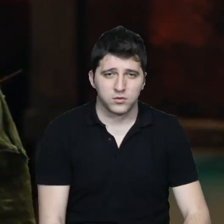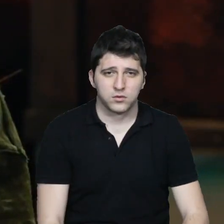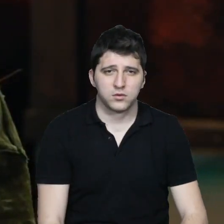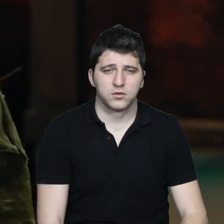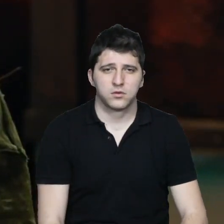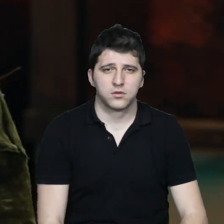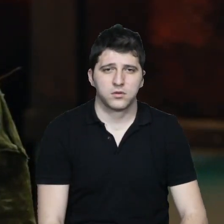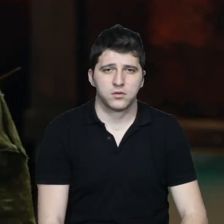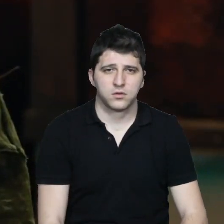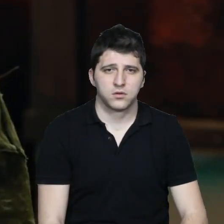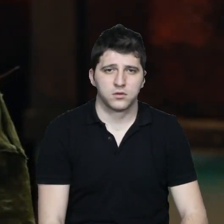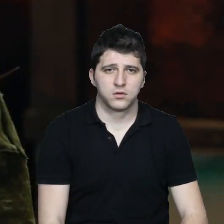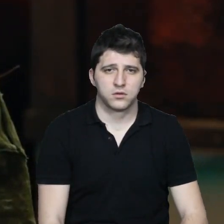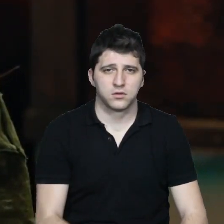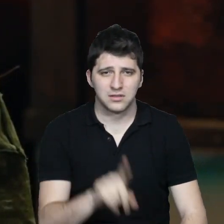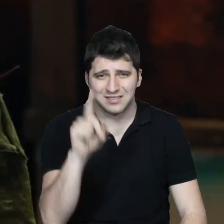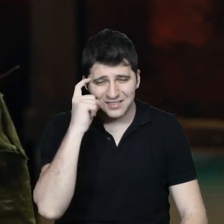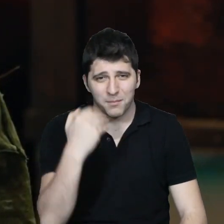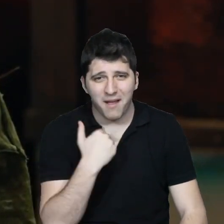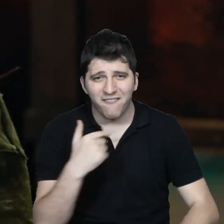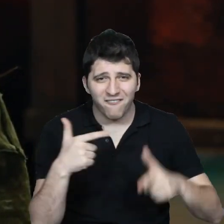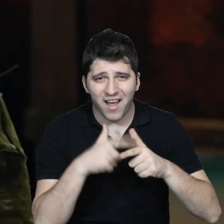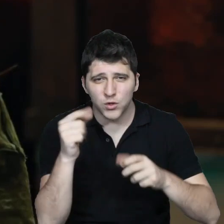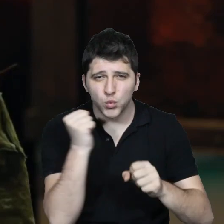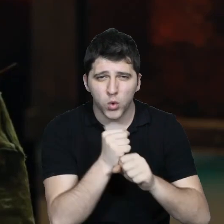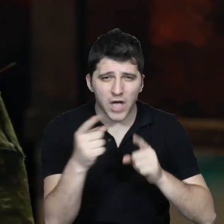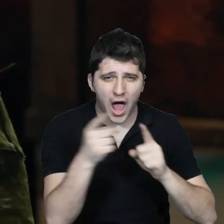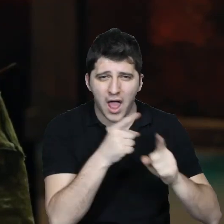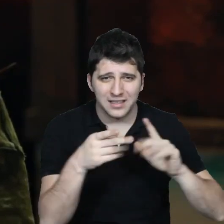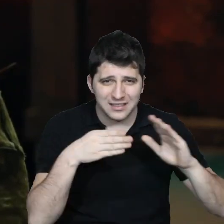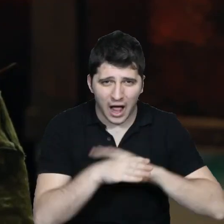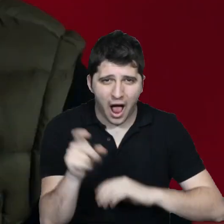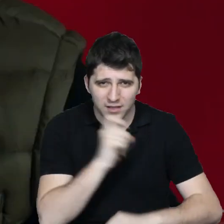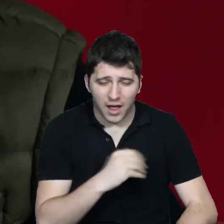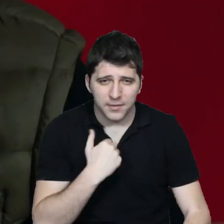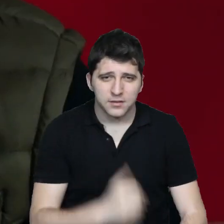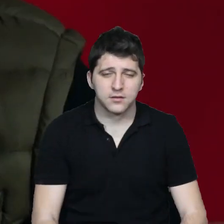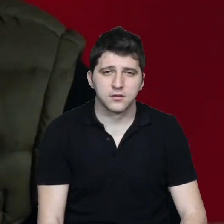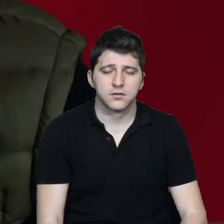durgunlaştı. Sence ben Fatih'le Gökçen'in arasına girmekte hata mı yapıyorum?